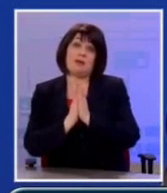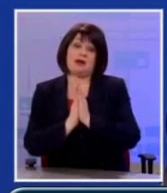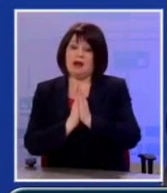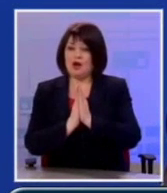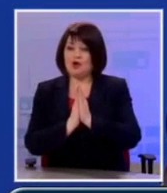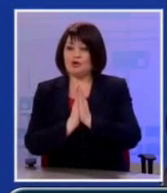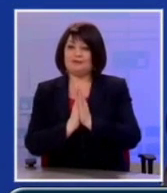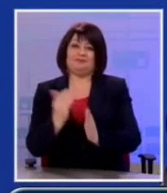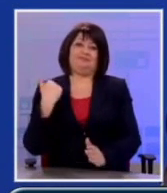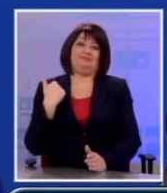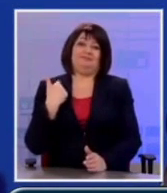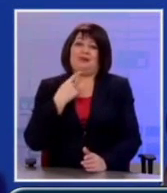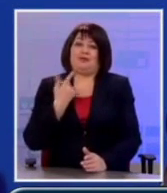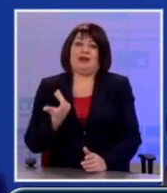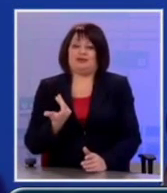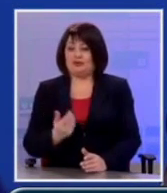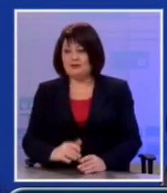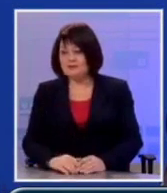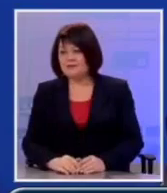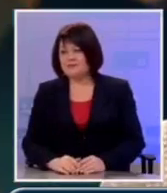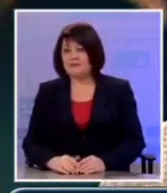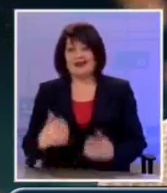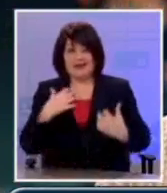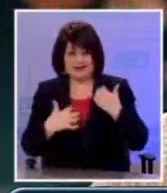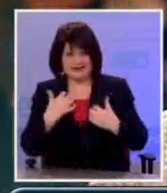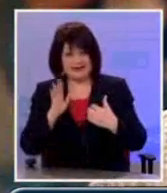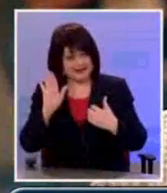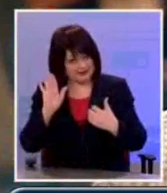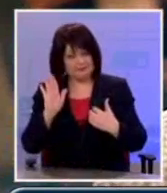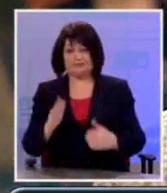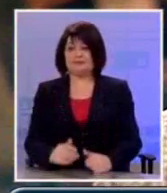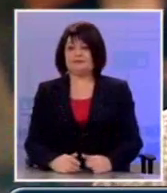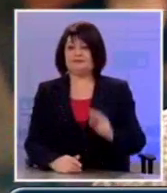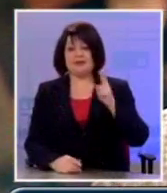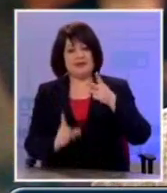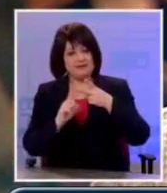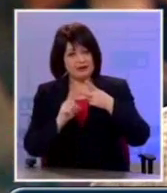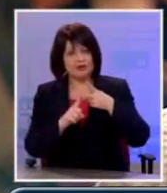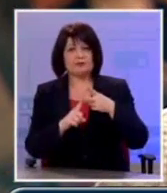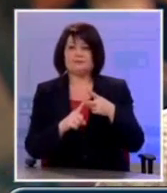σας παρακαλώ πάρα πολύ, μην μου κάνετε τέτοια σχόλια. Η ανησυχία είναι αυτή. Να προχωρήσω και λίγο σε ένα δεύτερο ζήτημα.